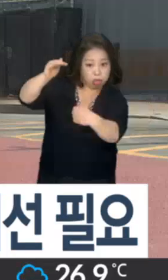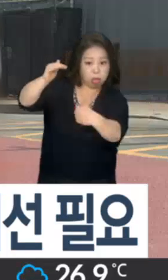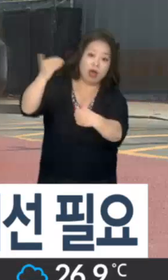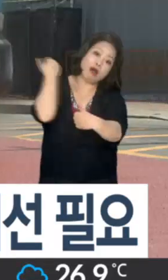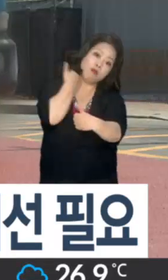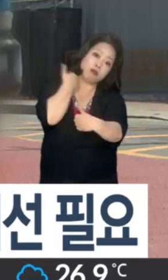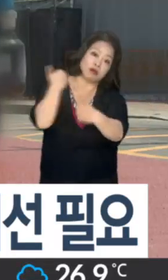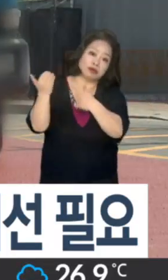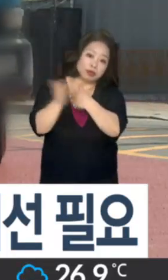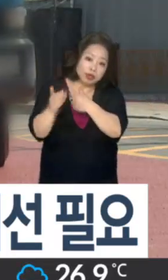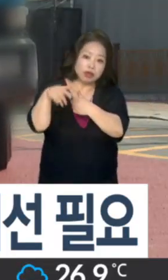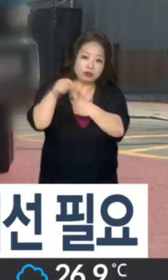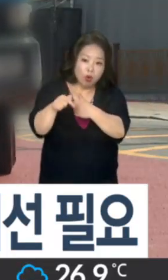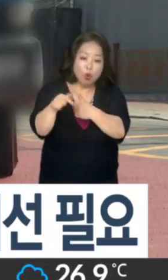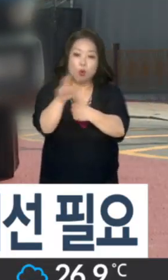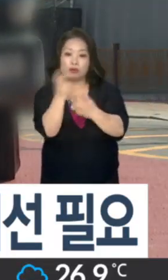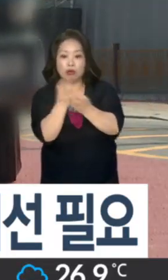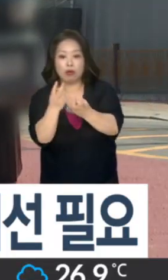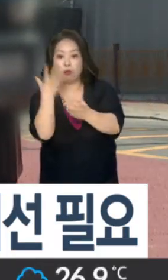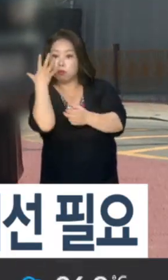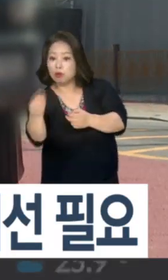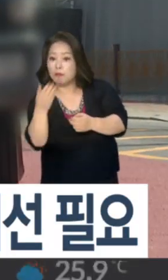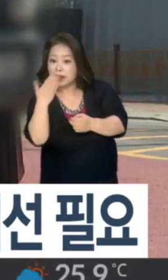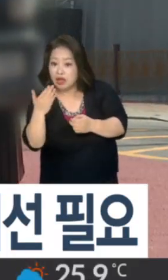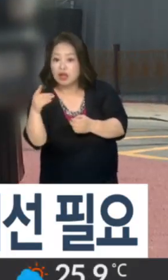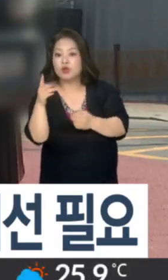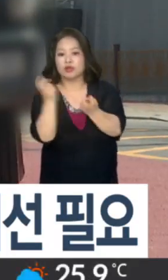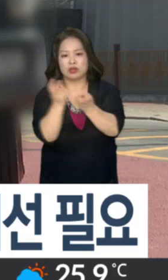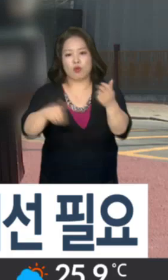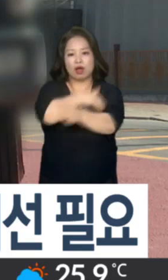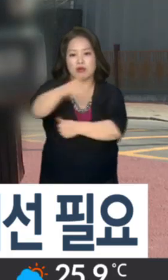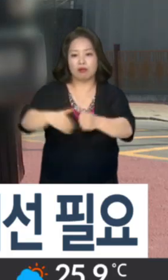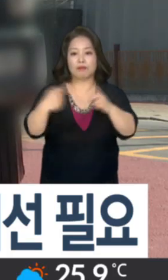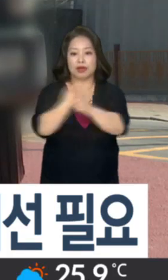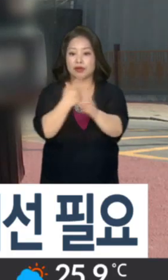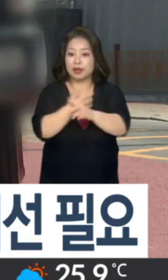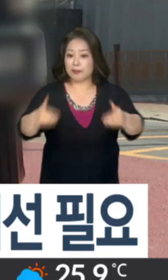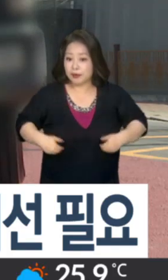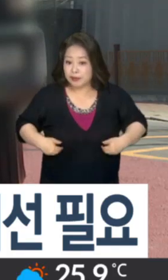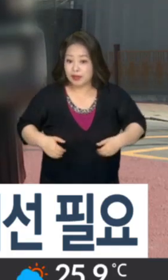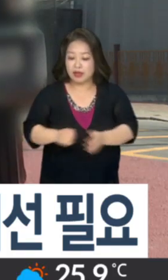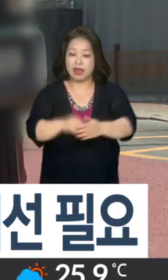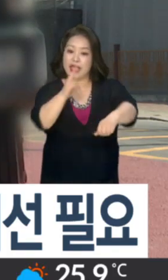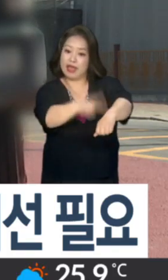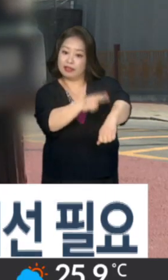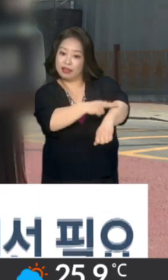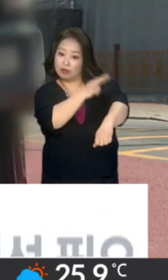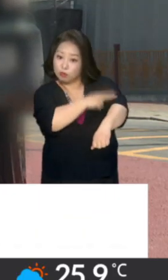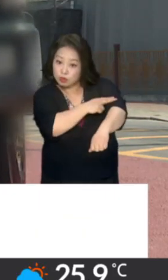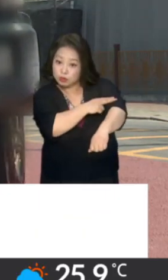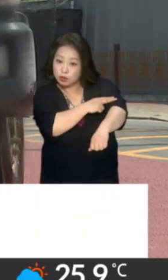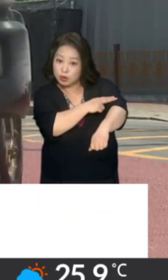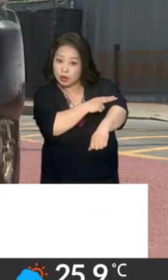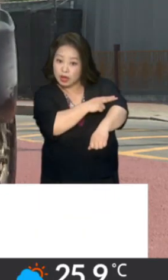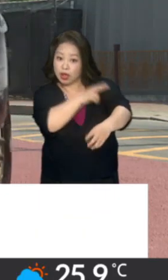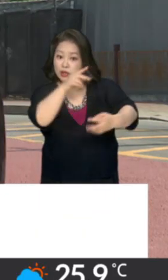전방위적인 교통체계 개선도 뒤따라야 한다는 지적입니다. 횡단보도를 좀